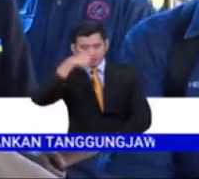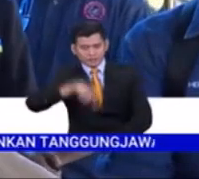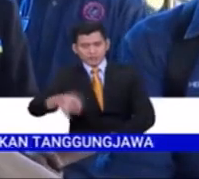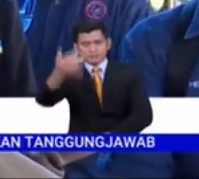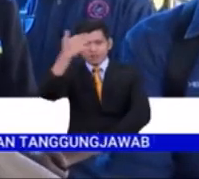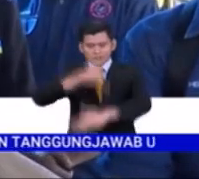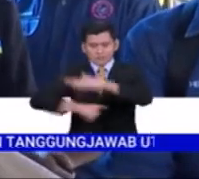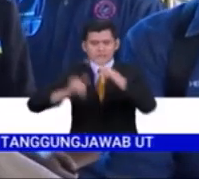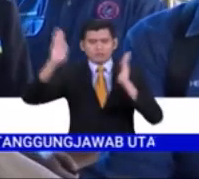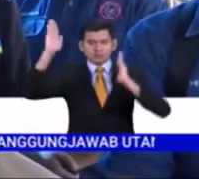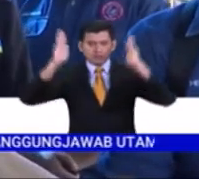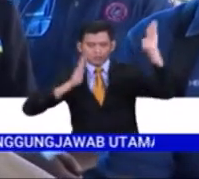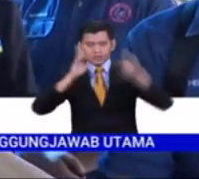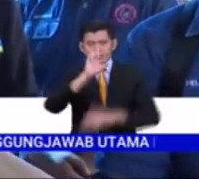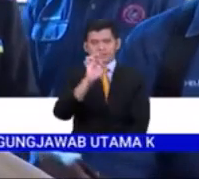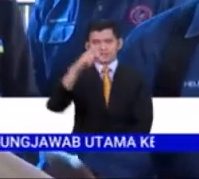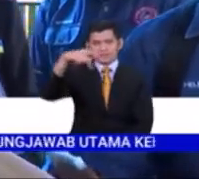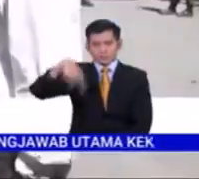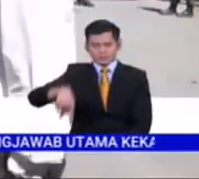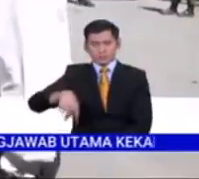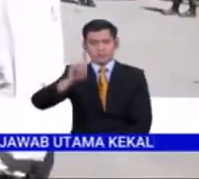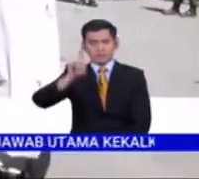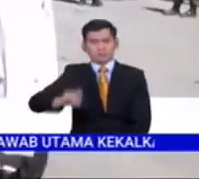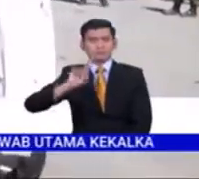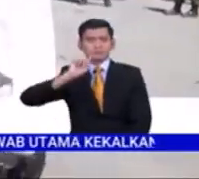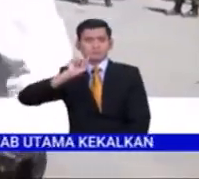ketat jugalah untuk rakyat Thailand untuk masuk ke Malaysia.